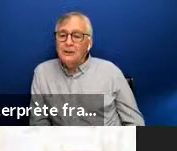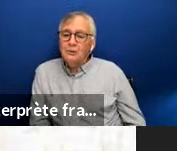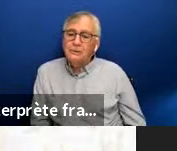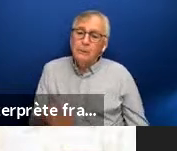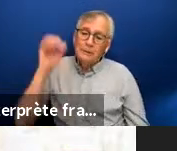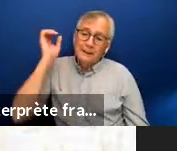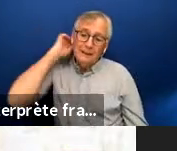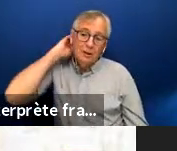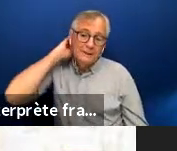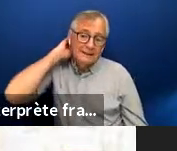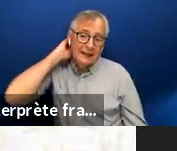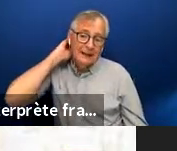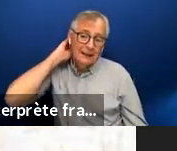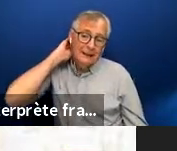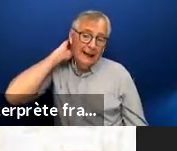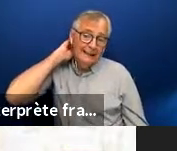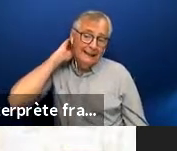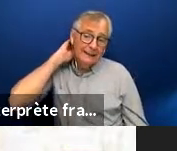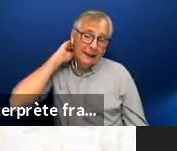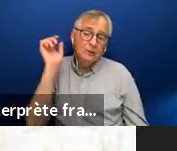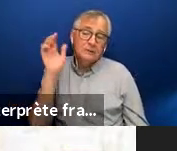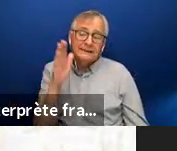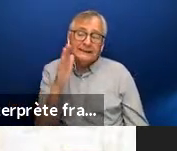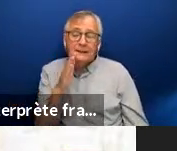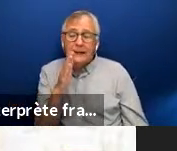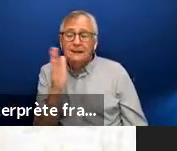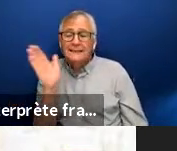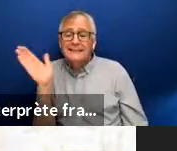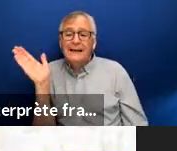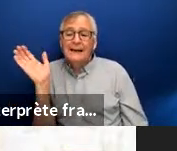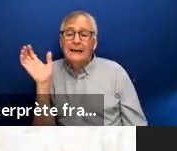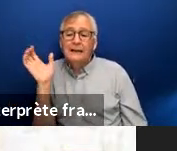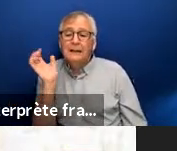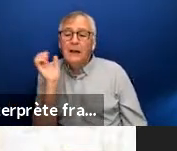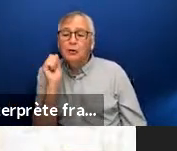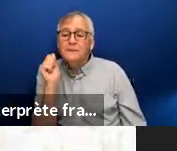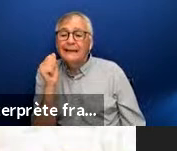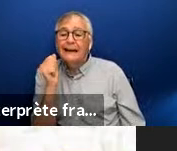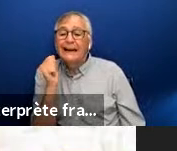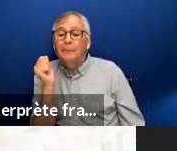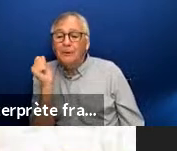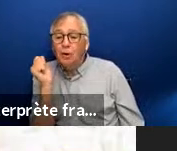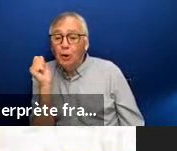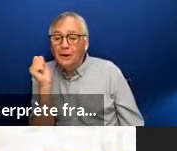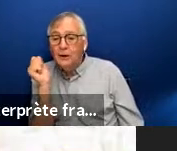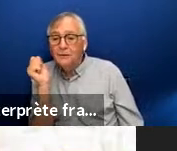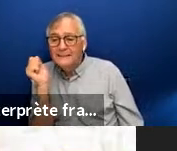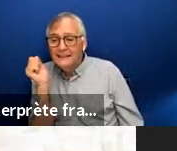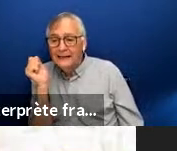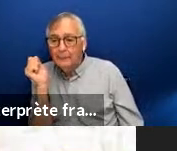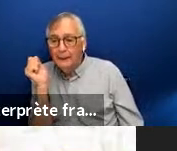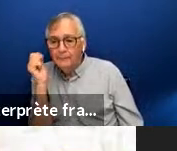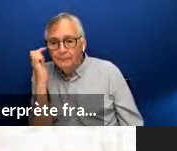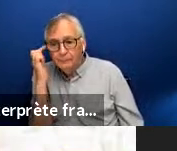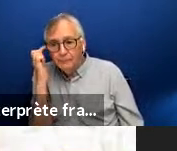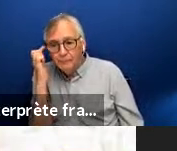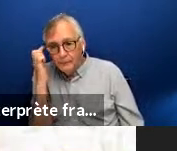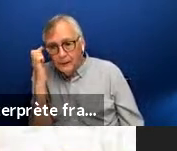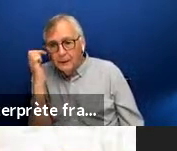Les recherches ont démontré qu'il y a 100 à date, entre 130 et 140 langues de signes répertoriées